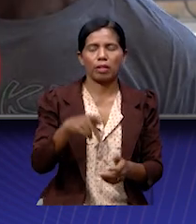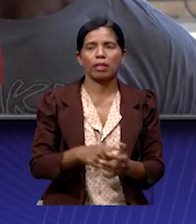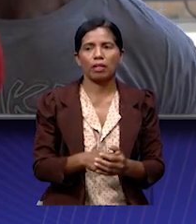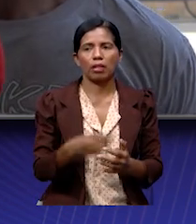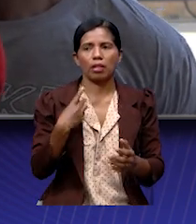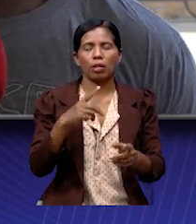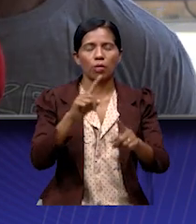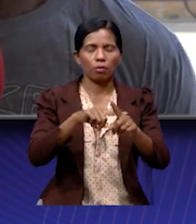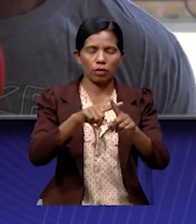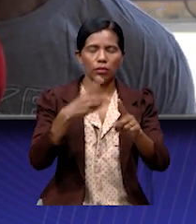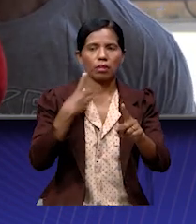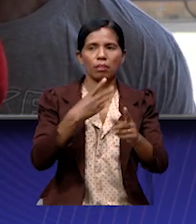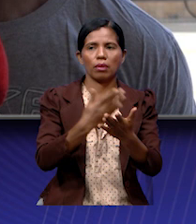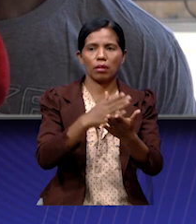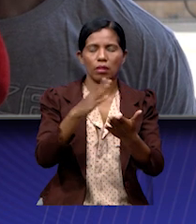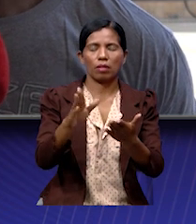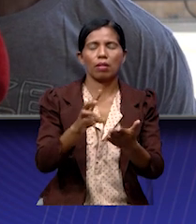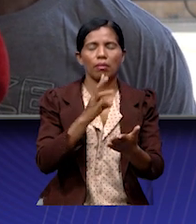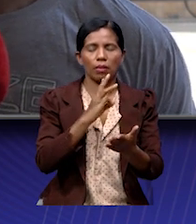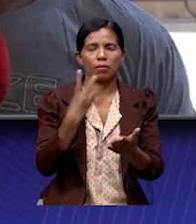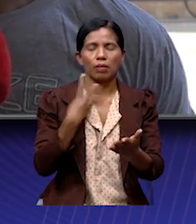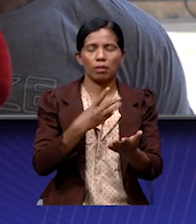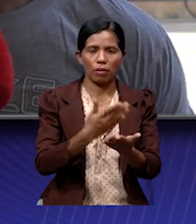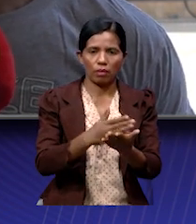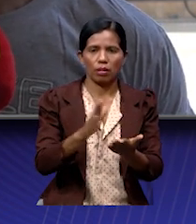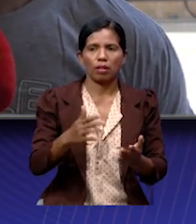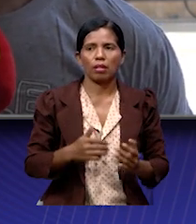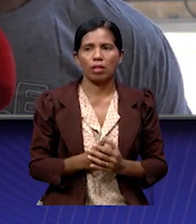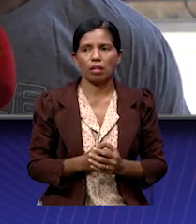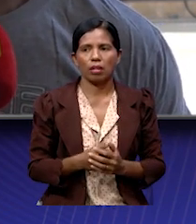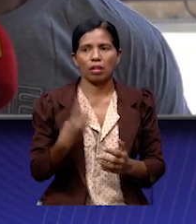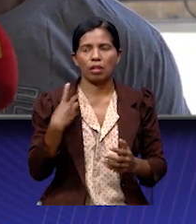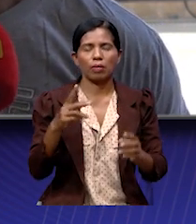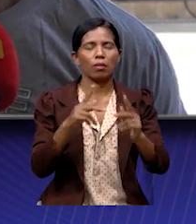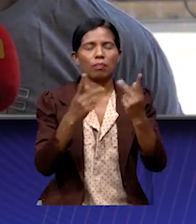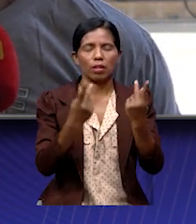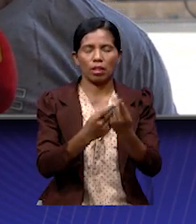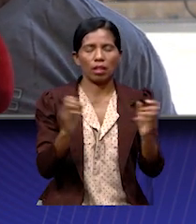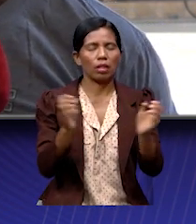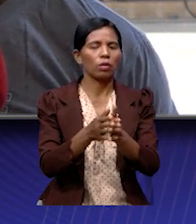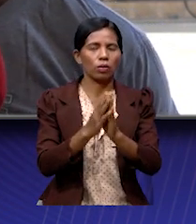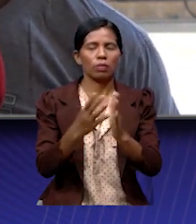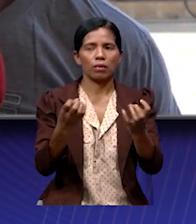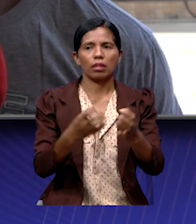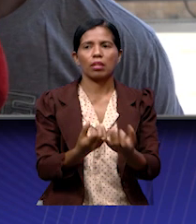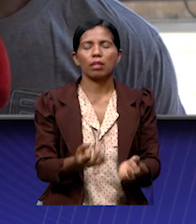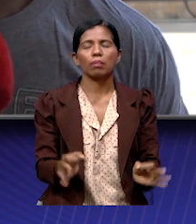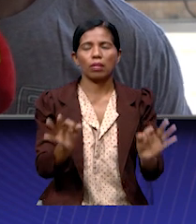masa kami hola hela, bayar masa kami selalu hela. Bebe ansa, kami empresari ni, lausu parakida, kami penting be.